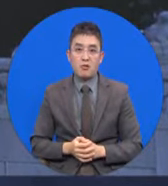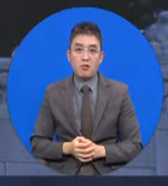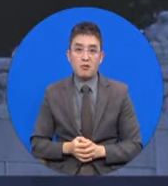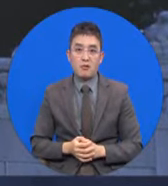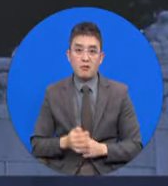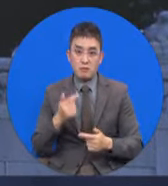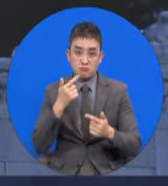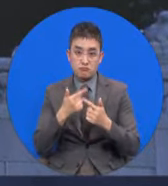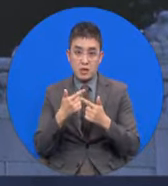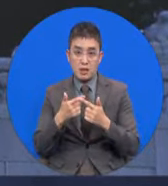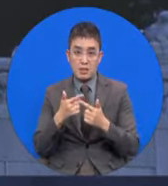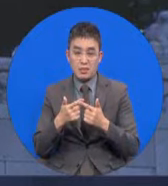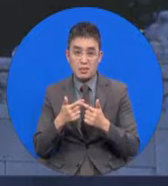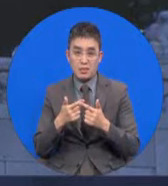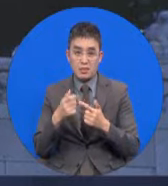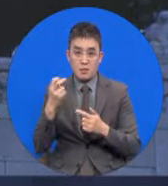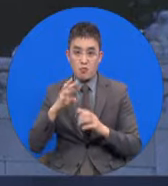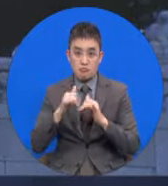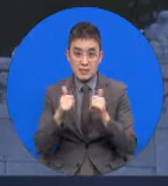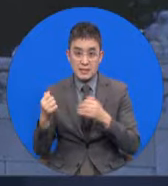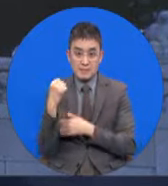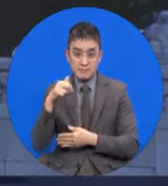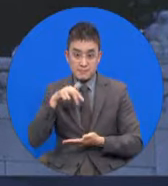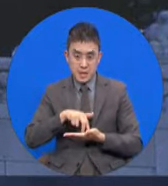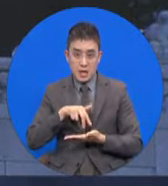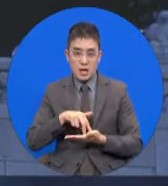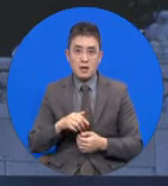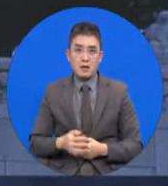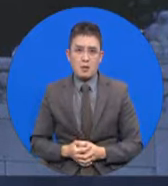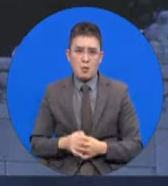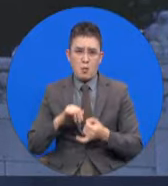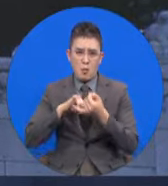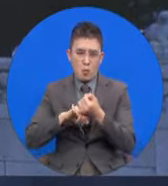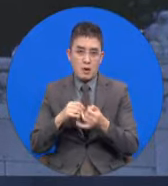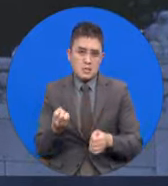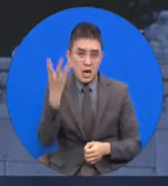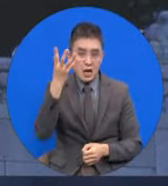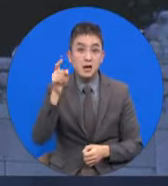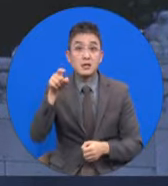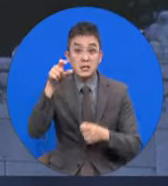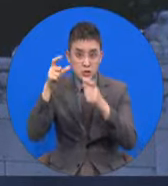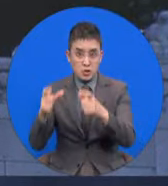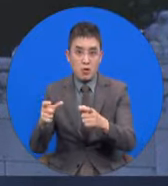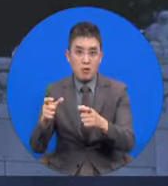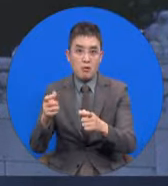부산 입장에서 국민의힘 입장에서는 반드시 사수해야 할 지역이고 늘 사수해왔던